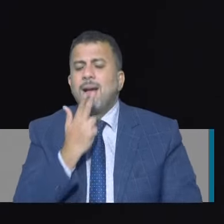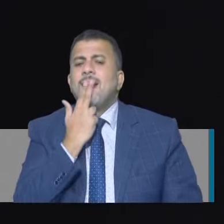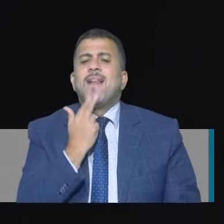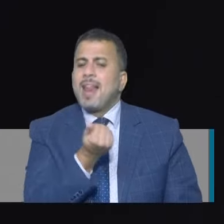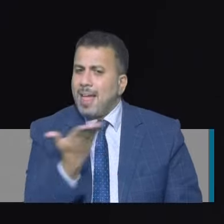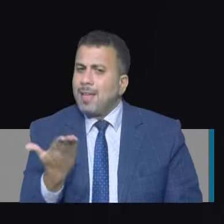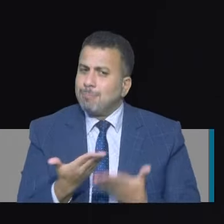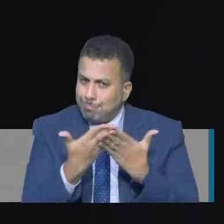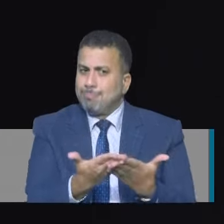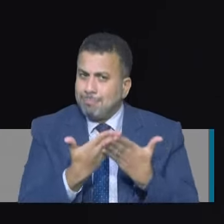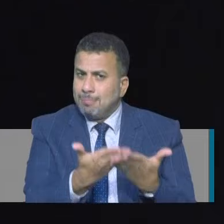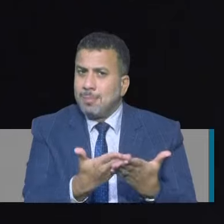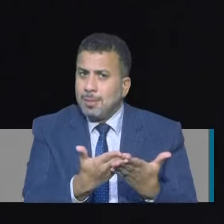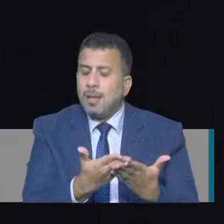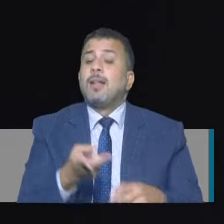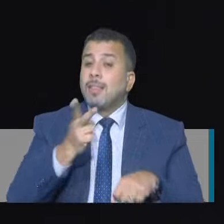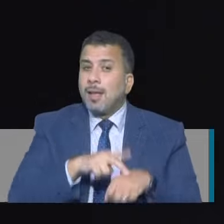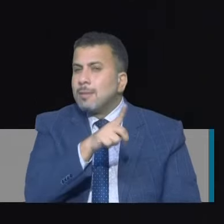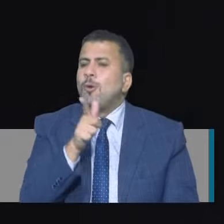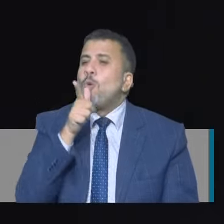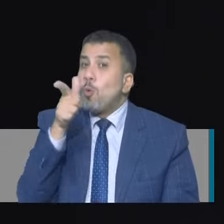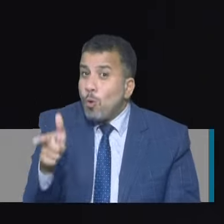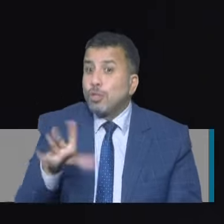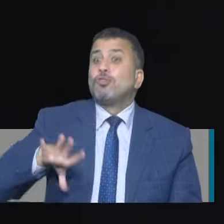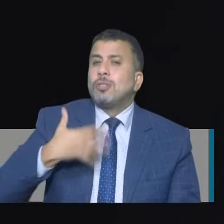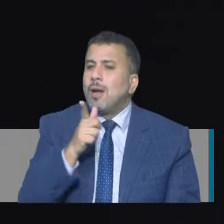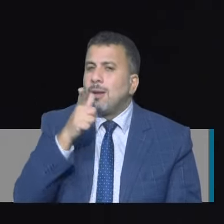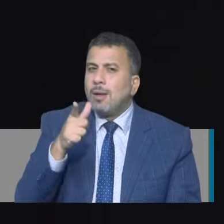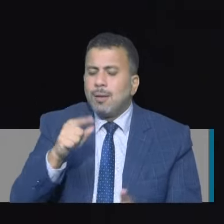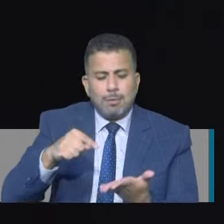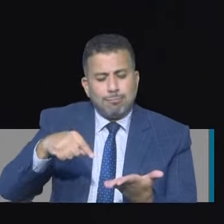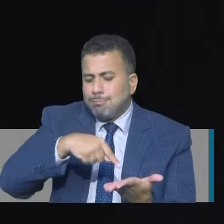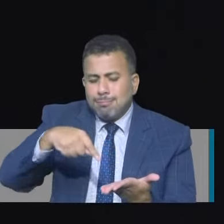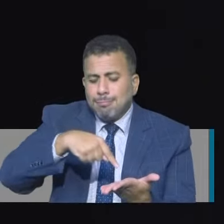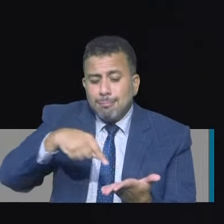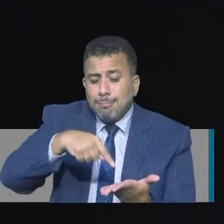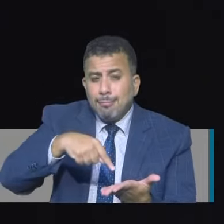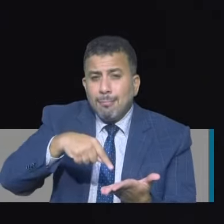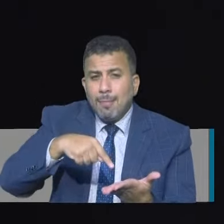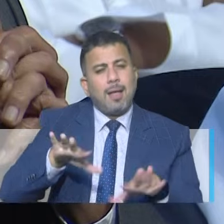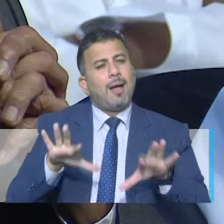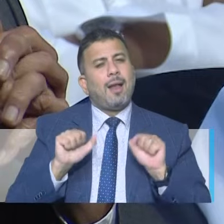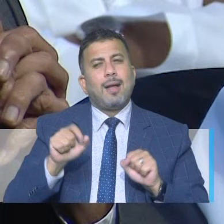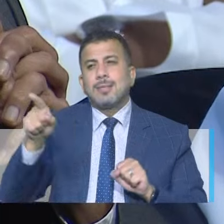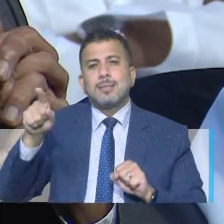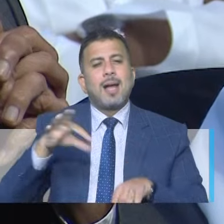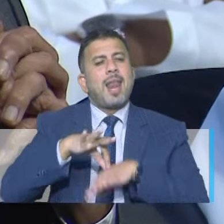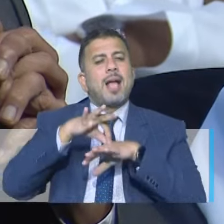للخير واحيانا تقول بجره قلم تنتهي معاناه